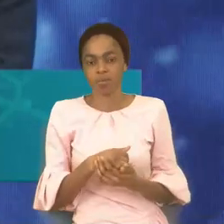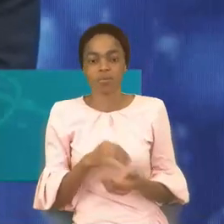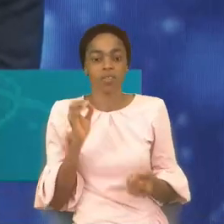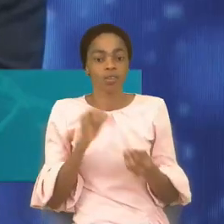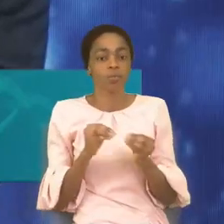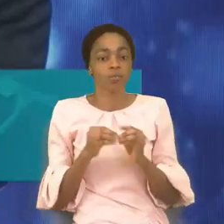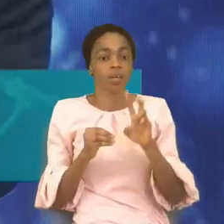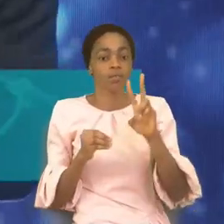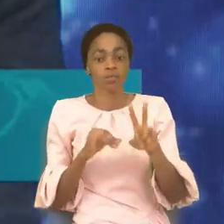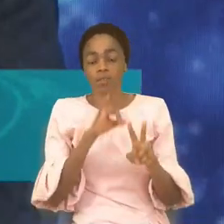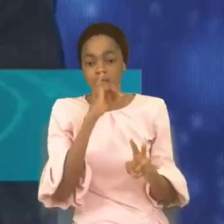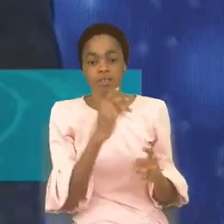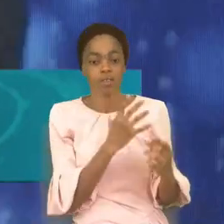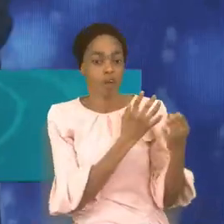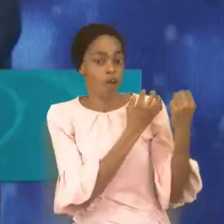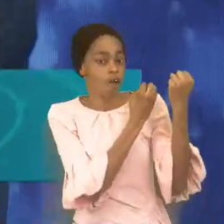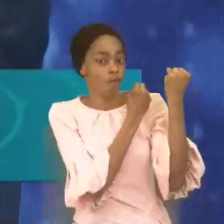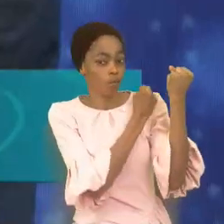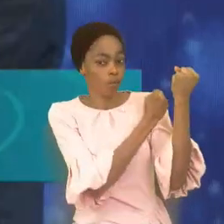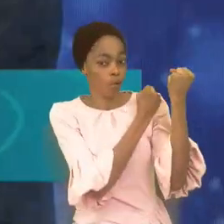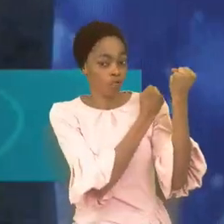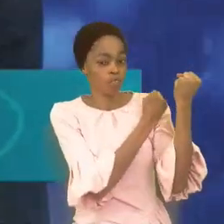foi confiante